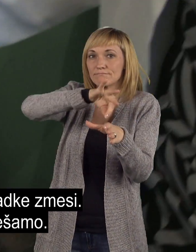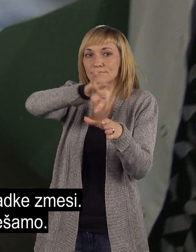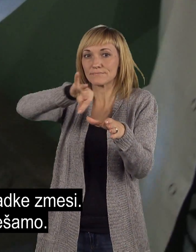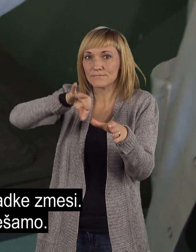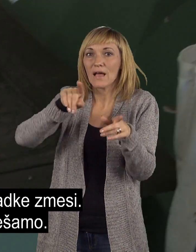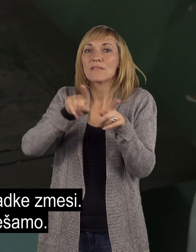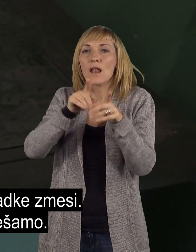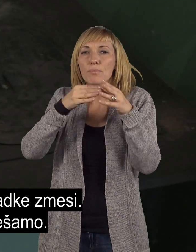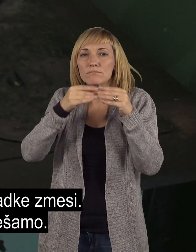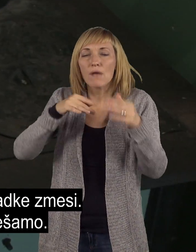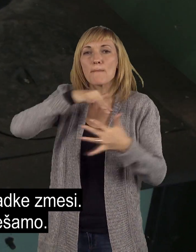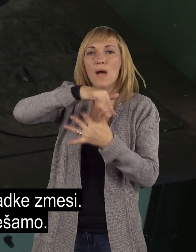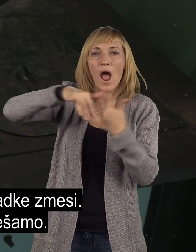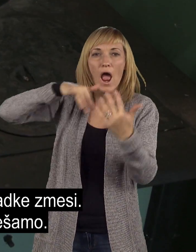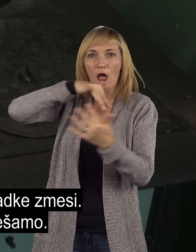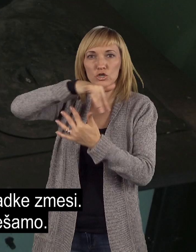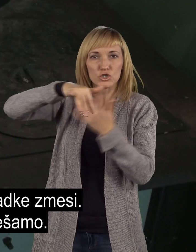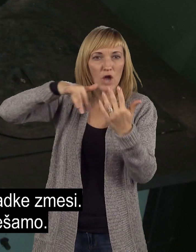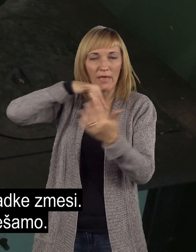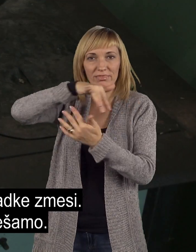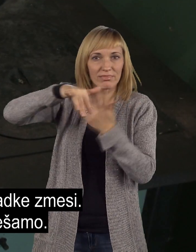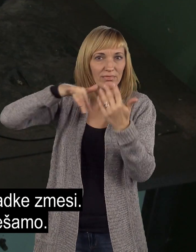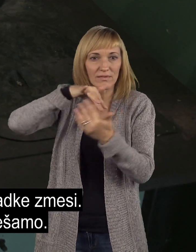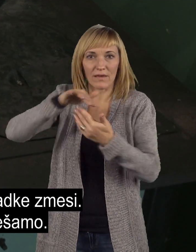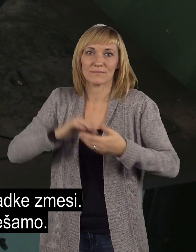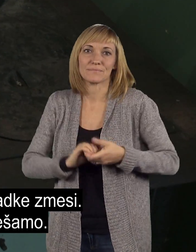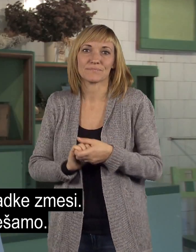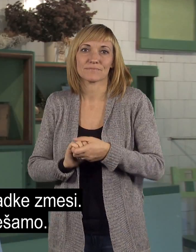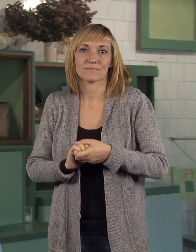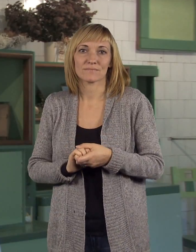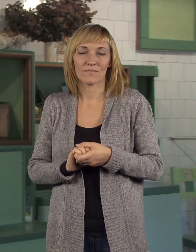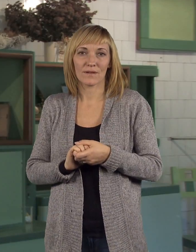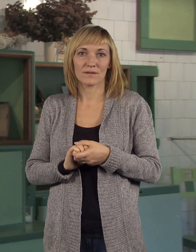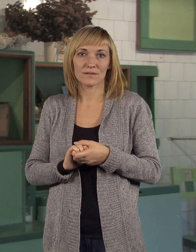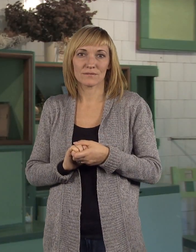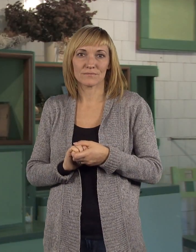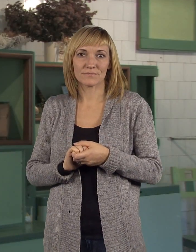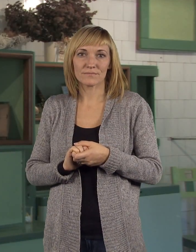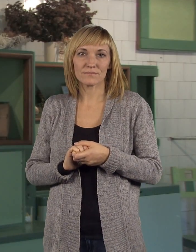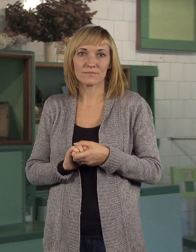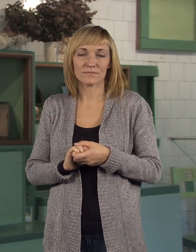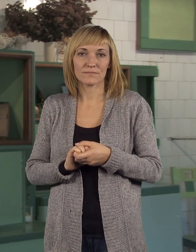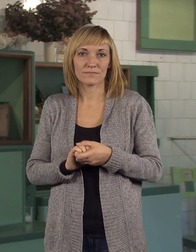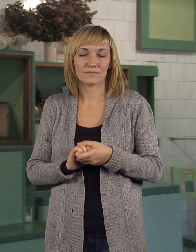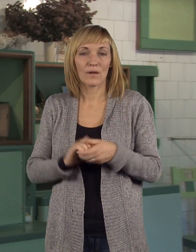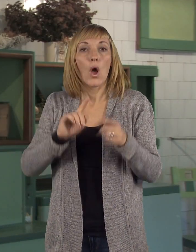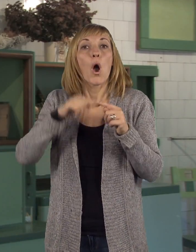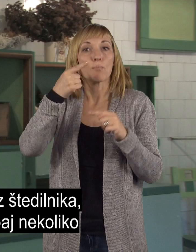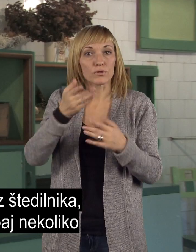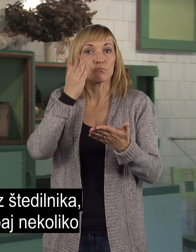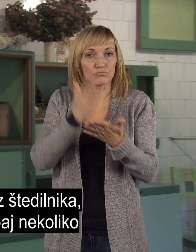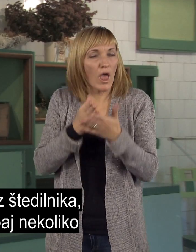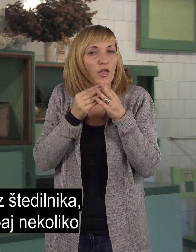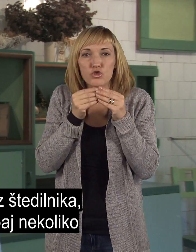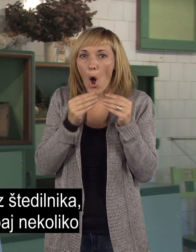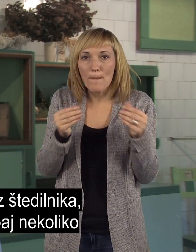pa mešamo, da enakomerno se sestavine skupaj namešano. Potem